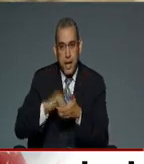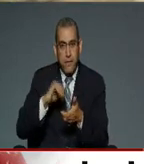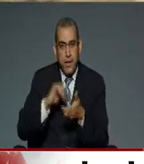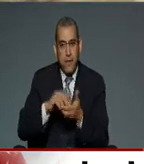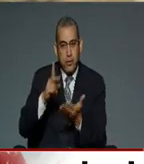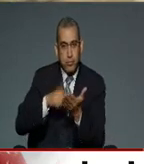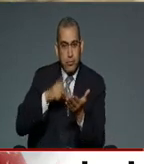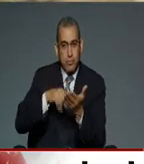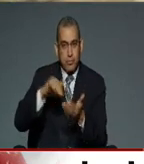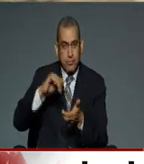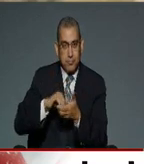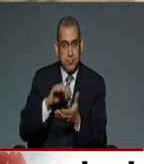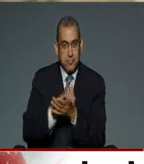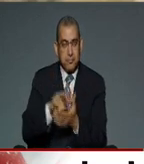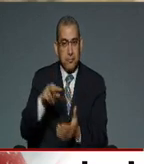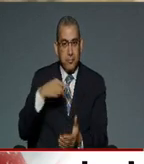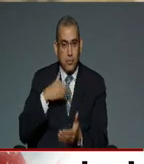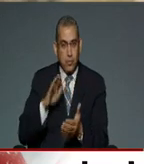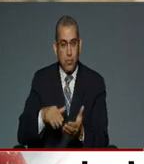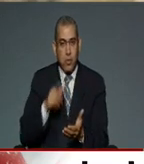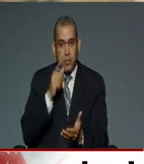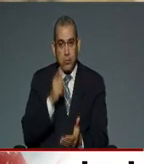منفاى تهم